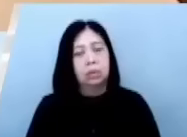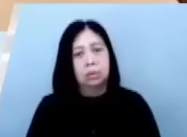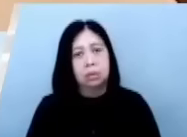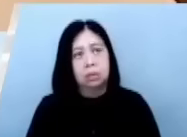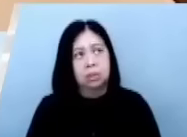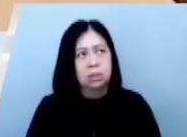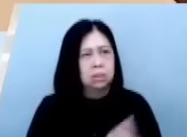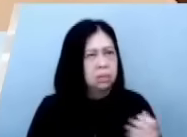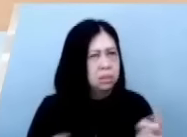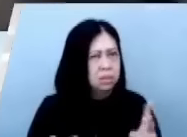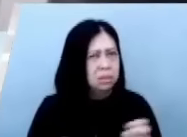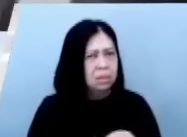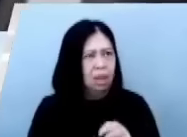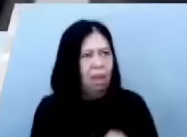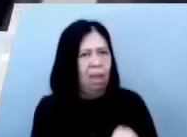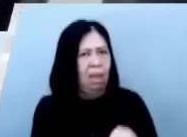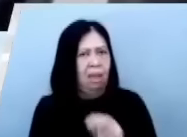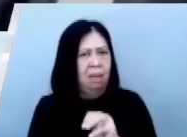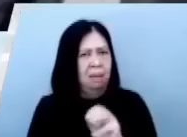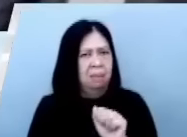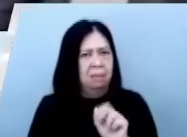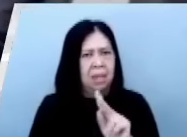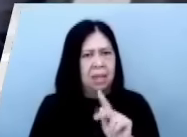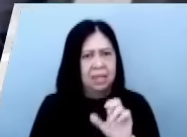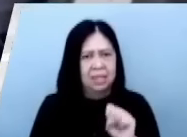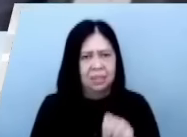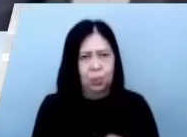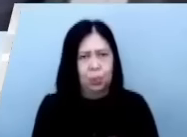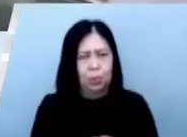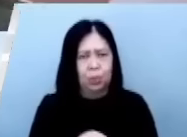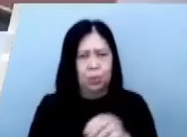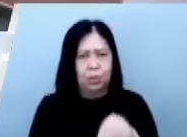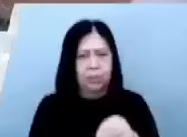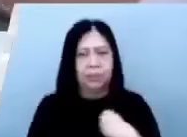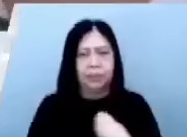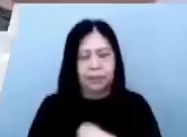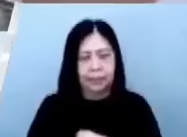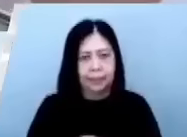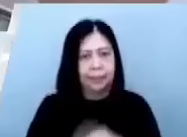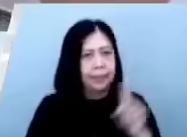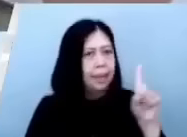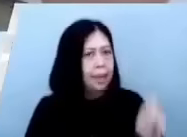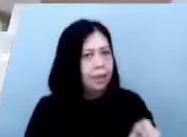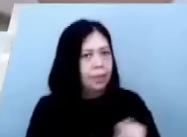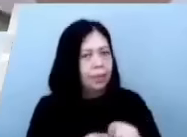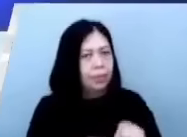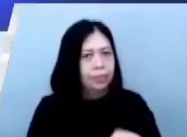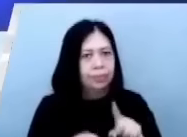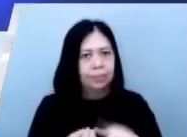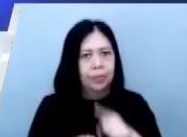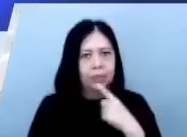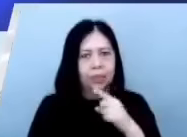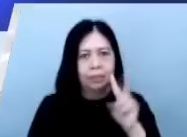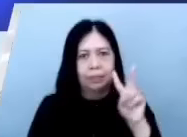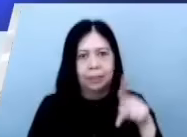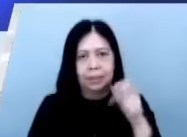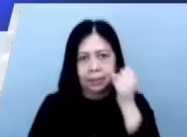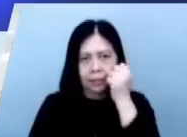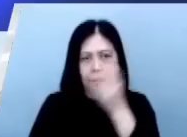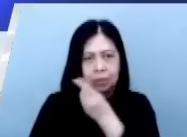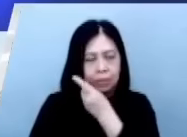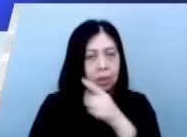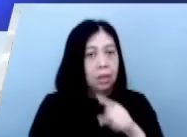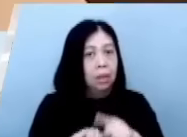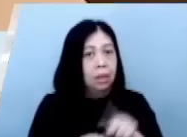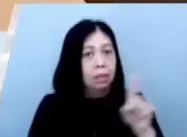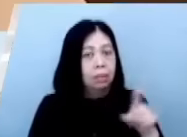marites nang lumalabas yan sa Senate. Eh. Tinanong din si Romualdez, singil sa pahayag ni Vice President Sara Duterte tungkol sa kanilang